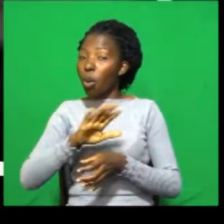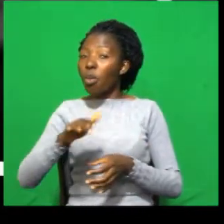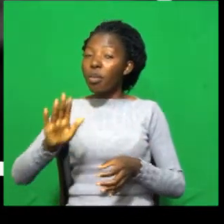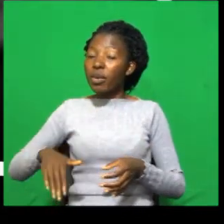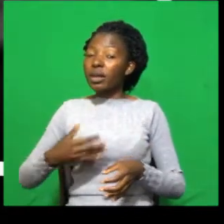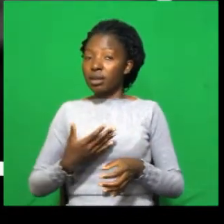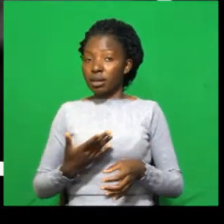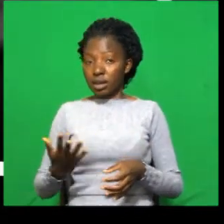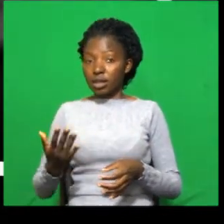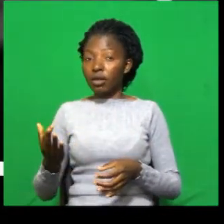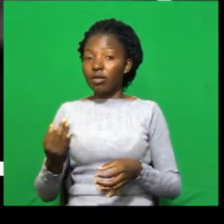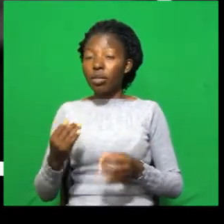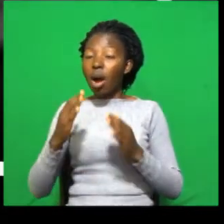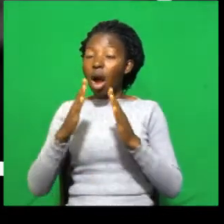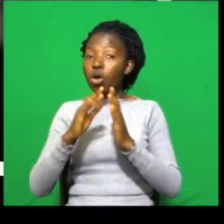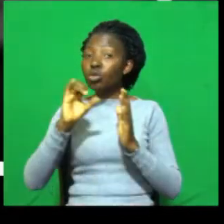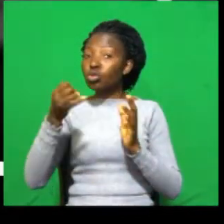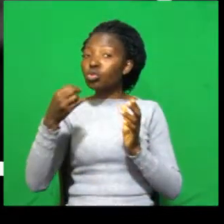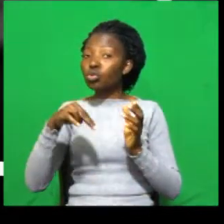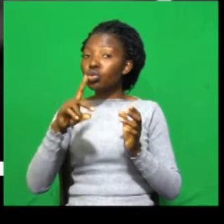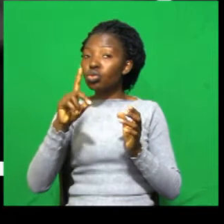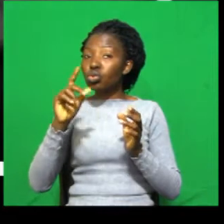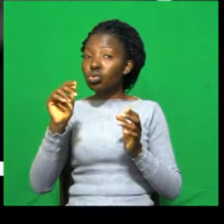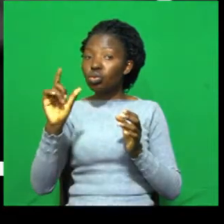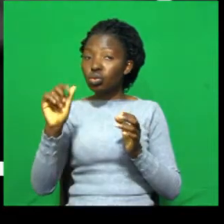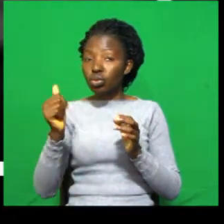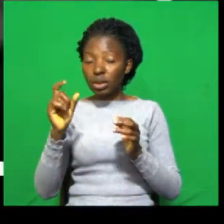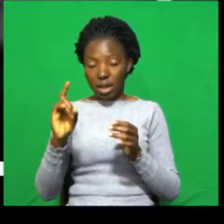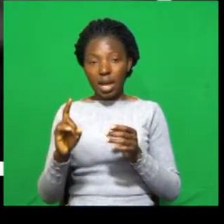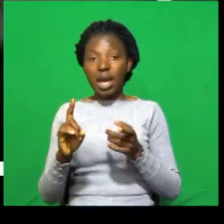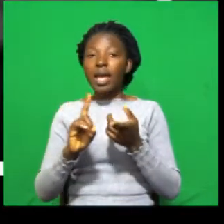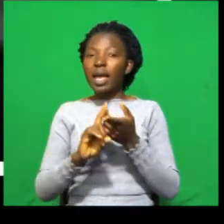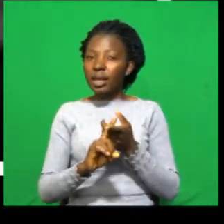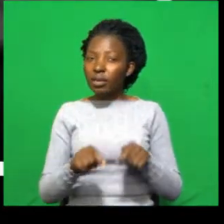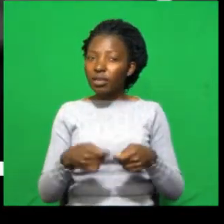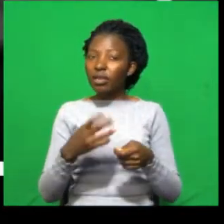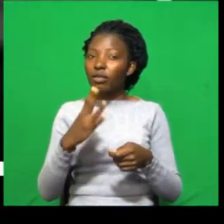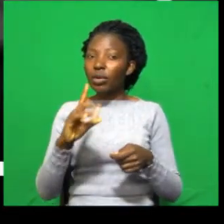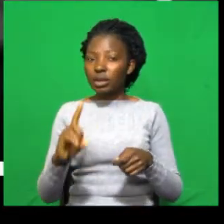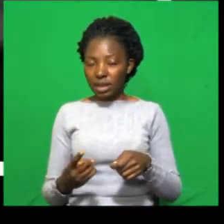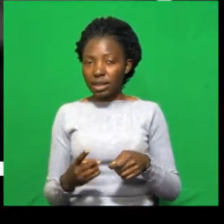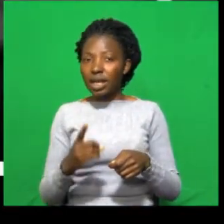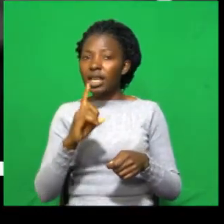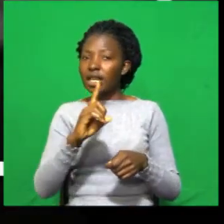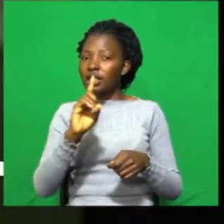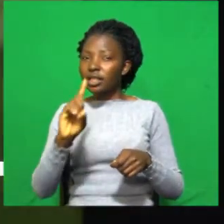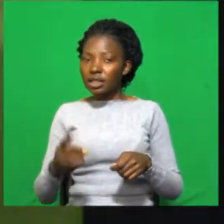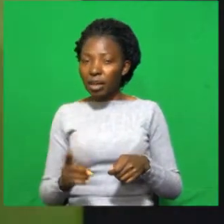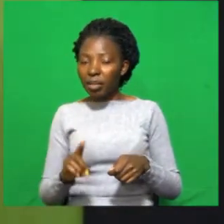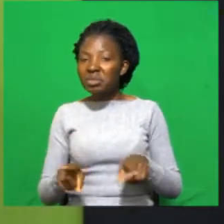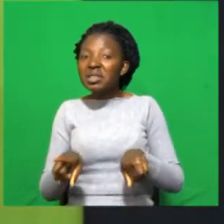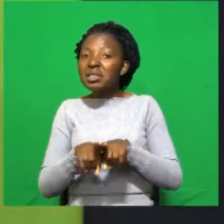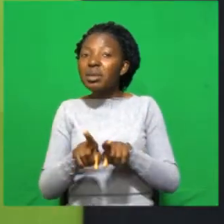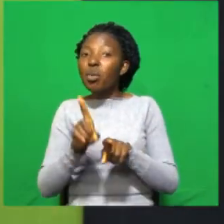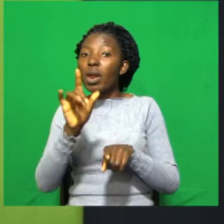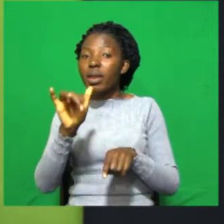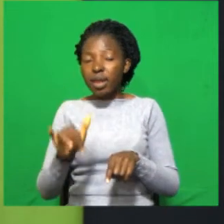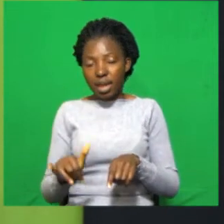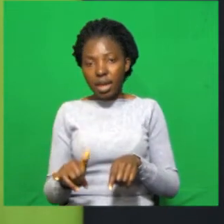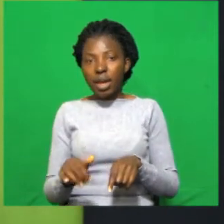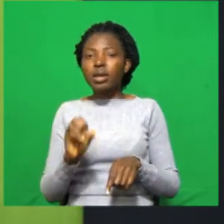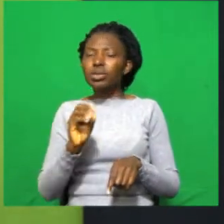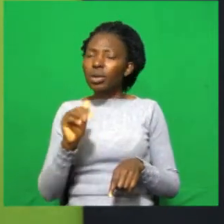yaJudha. Ndakakutarira mazuva 40. Zuva rimwe nerimwe urifananidze negore. Bhaibheri riri